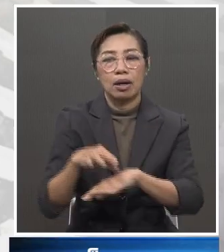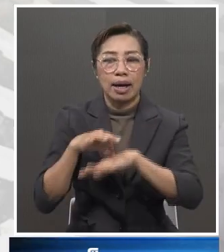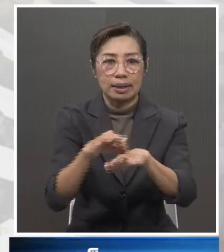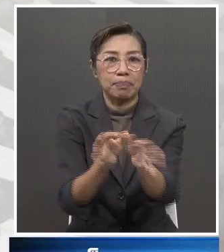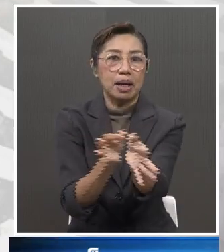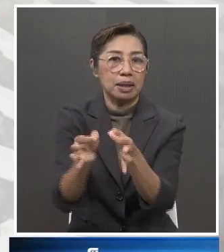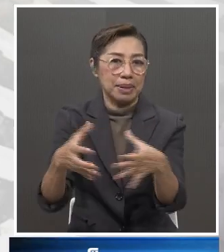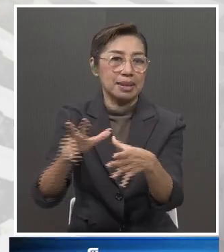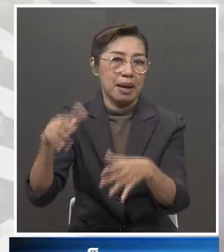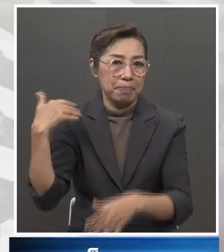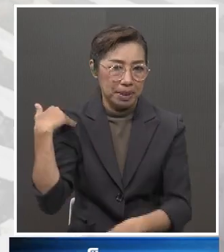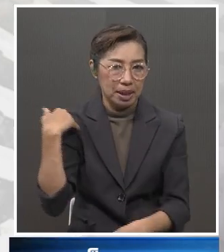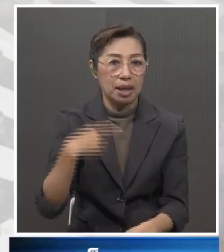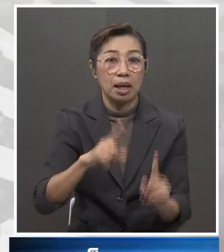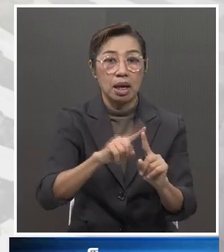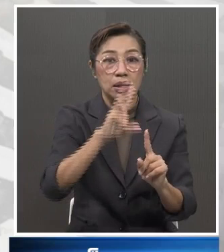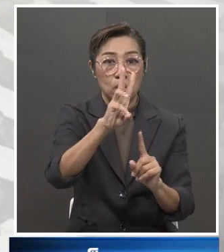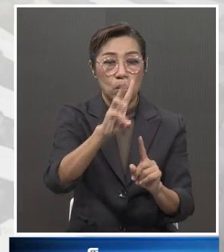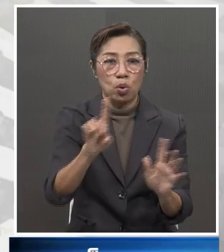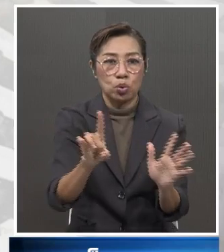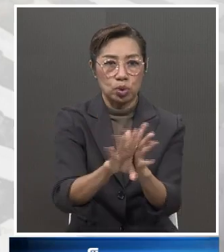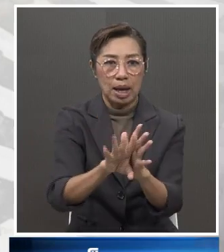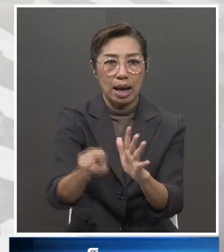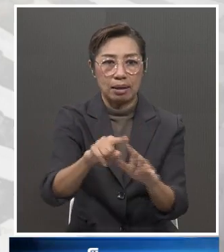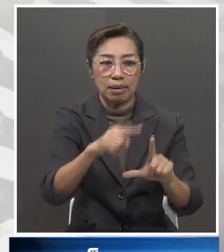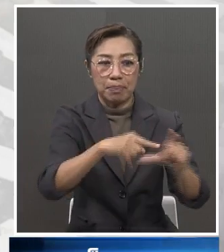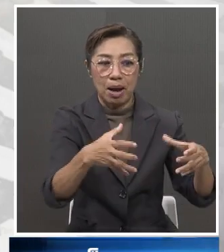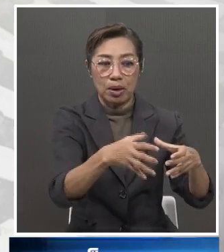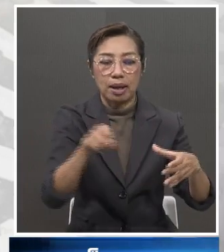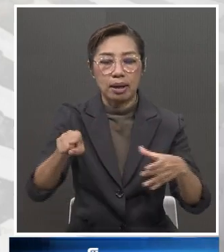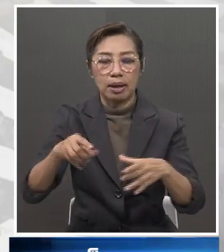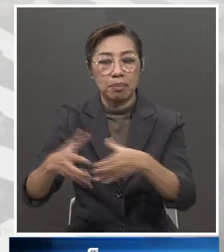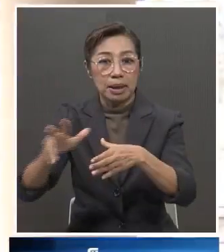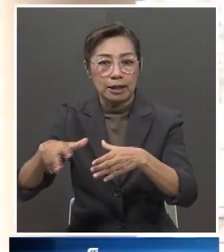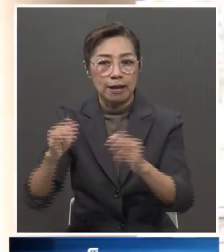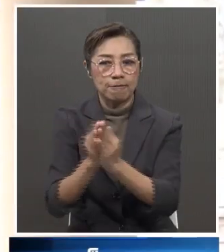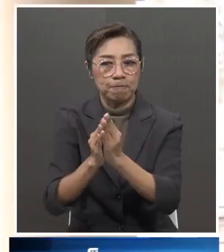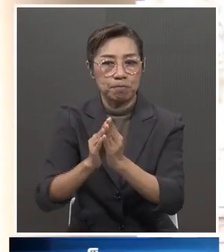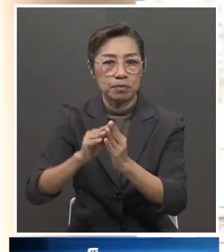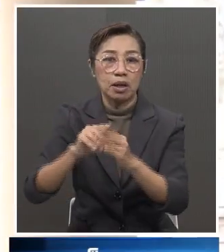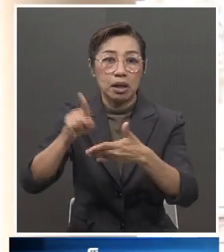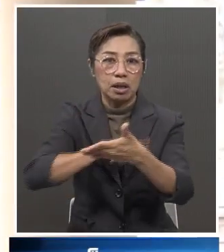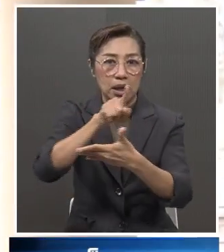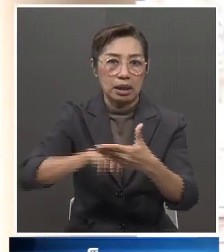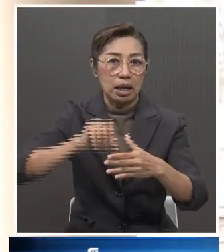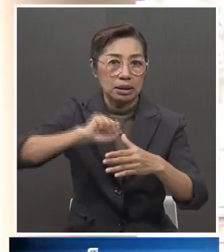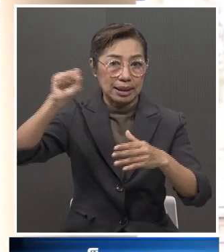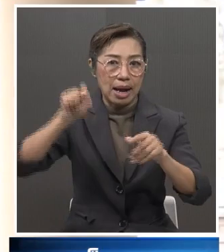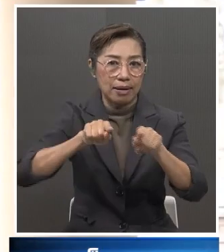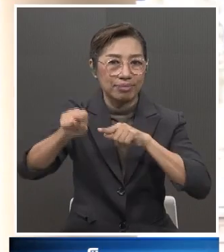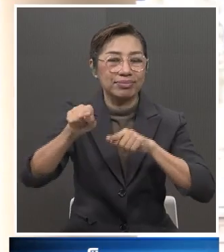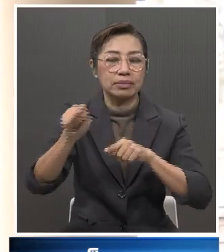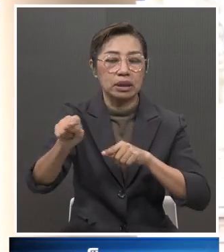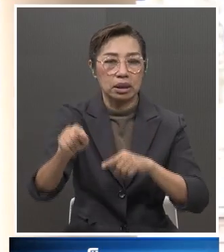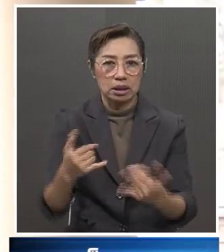จะไปถึงหรือไม่นะฮะก็คือชนะเลือกตั้งเหนือพรรคก้าวไกลอืนี่ฮะมันก็เป็นสต็ปสปเนาะที่มันก็ค่อย